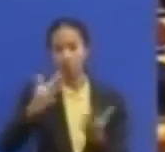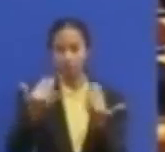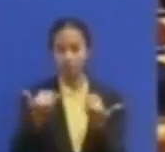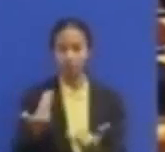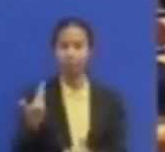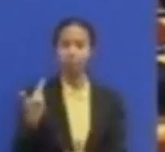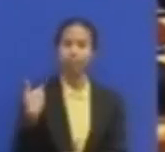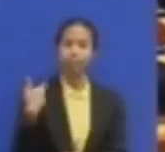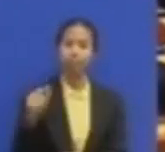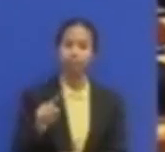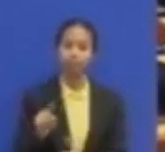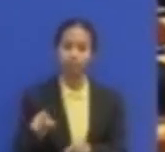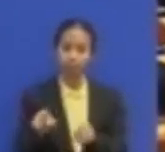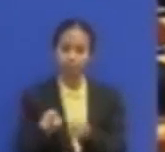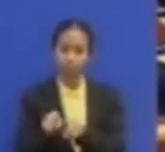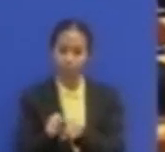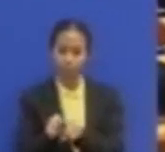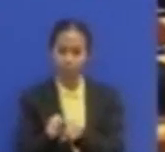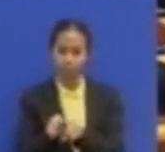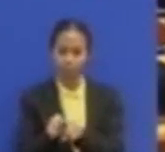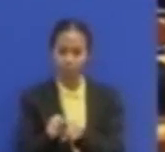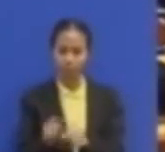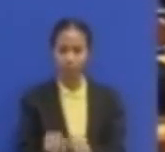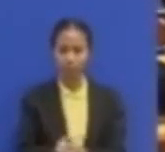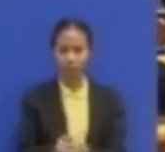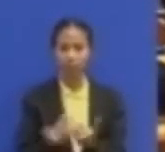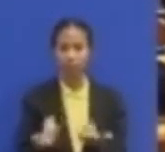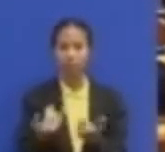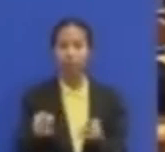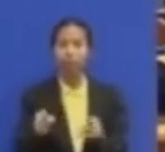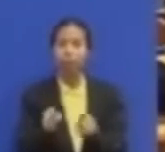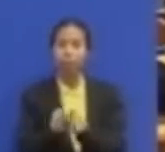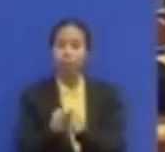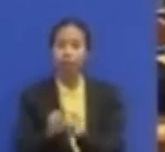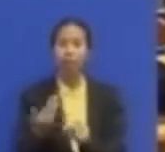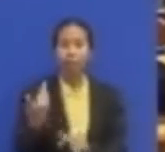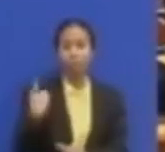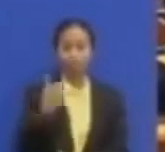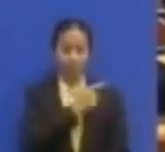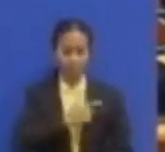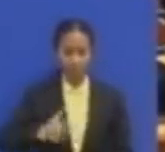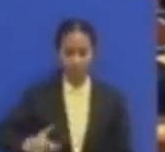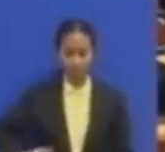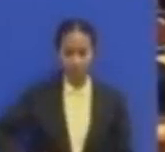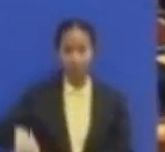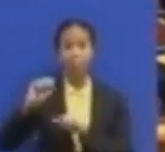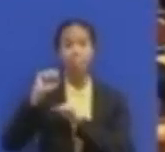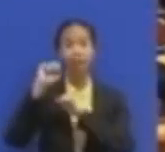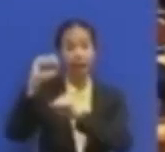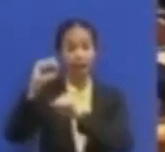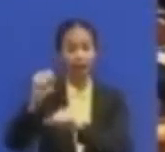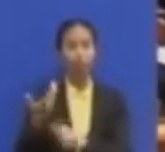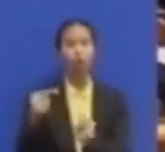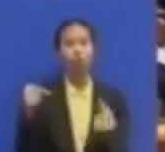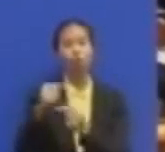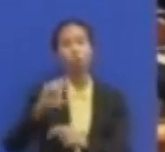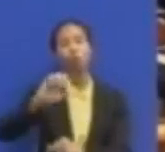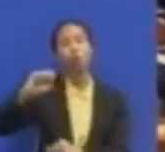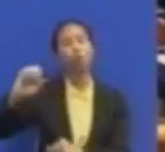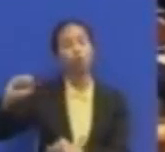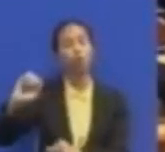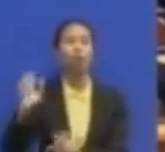การรับทราบพระบรมราชโองการประกาศแต่งตั้งสมาชิกวุฒิสภาทั้ง250 ค นซึ่งก็จะคล้ายๆกับการประชุมวุฒิสภาเมื่อว